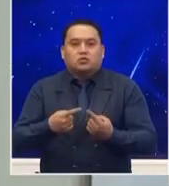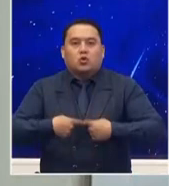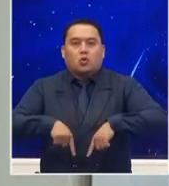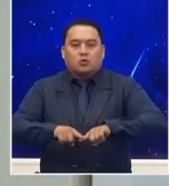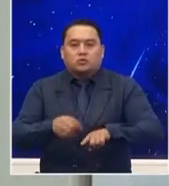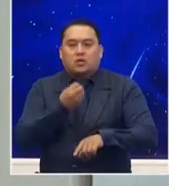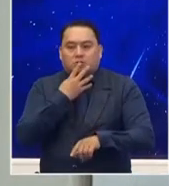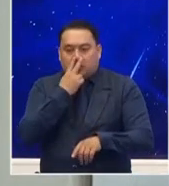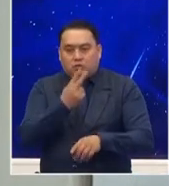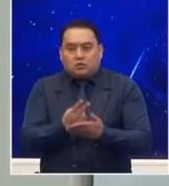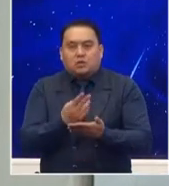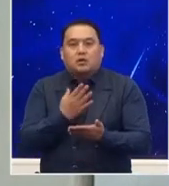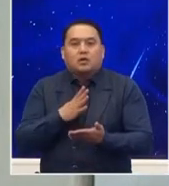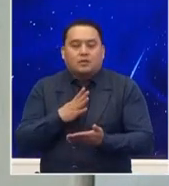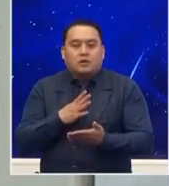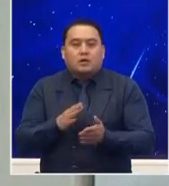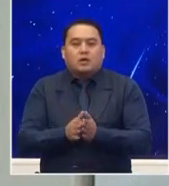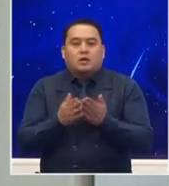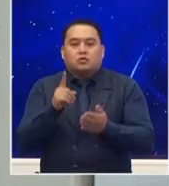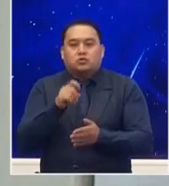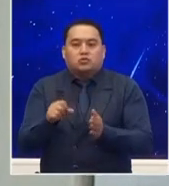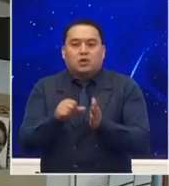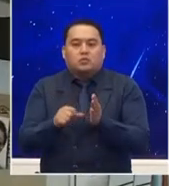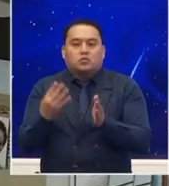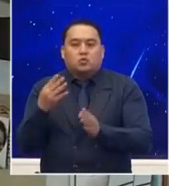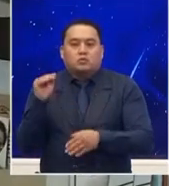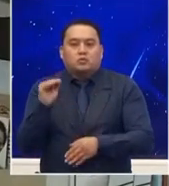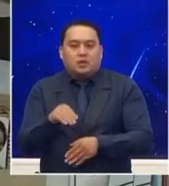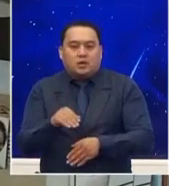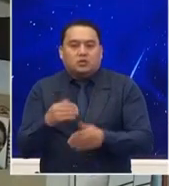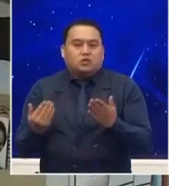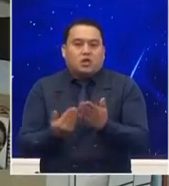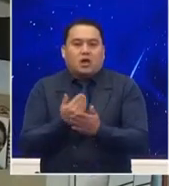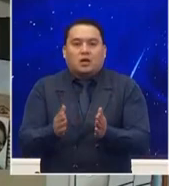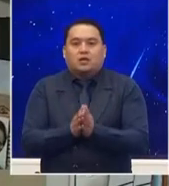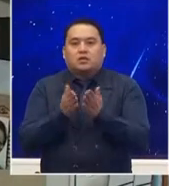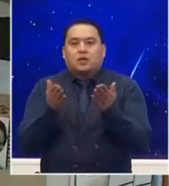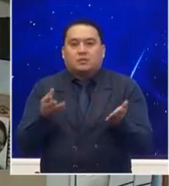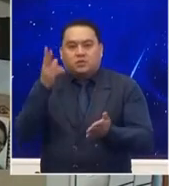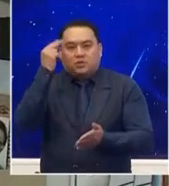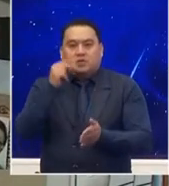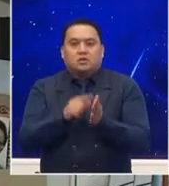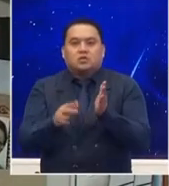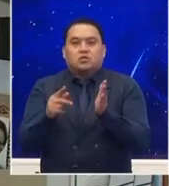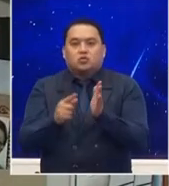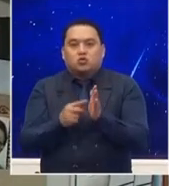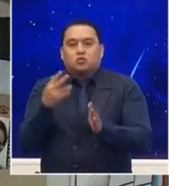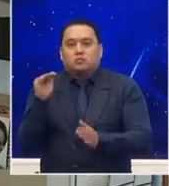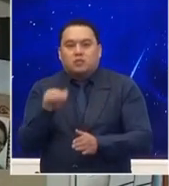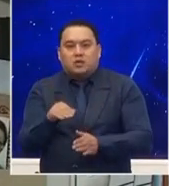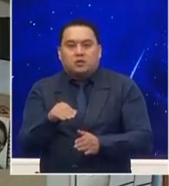жақсы деңгейде өтті. Кітапхана қоры 164 мыңды құрайды. Жаңа келіп түскен кітаптар саны